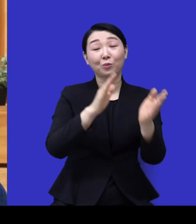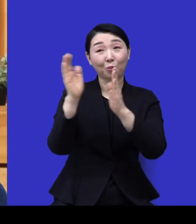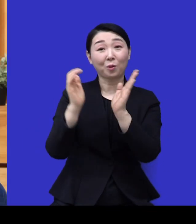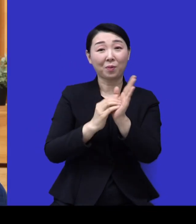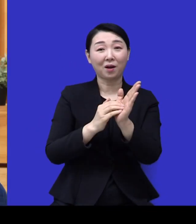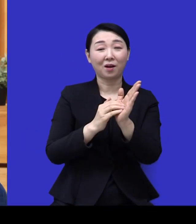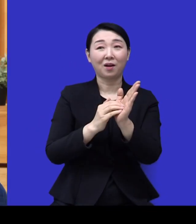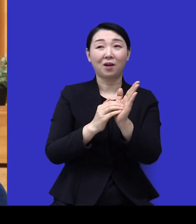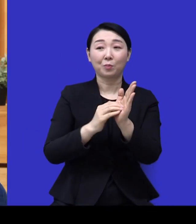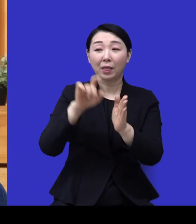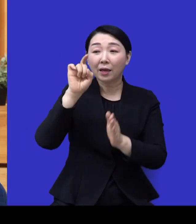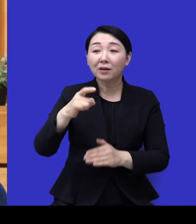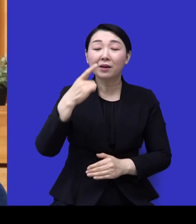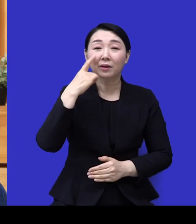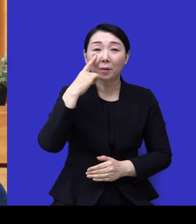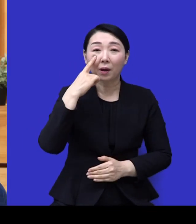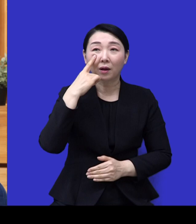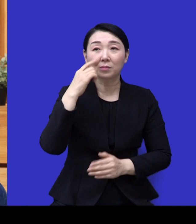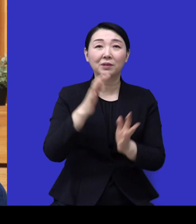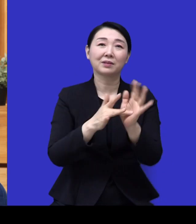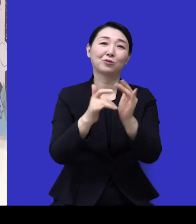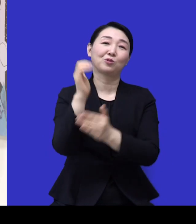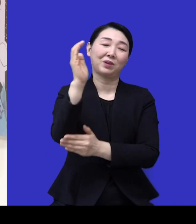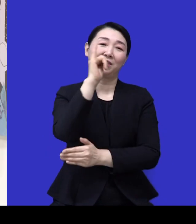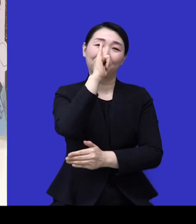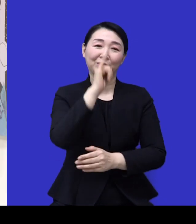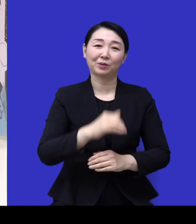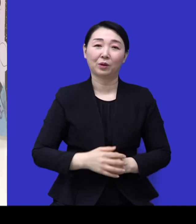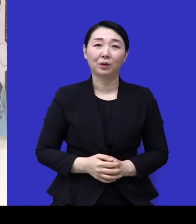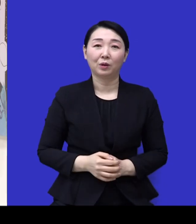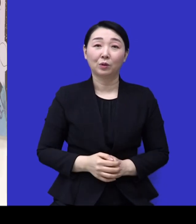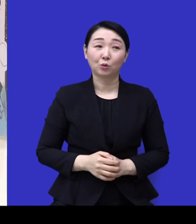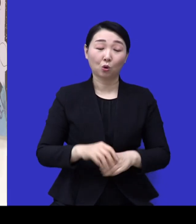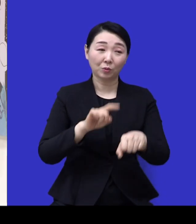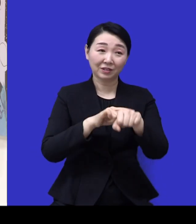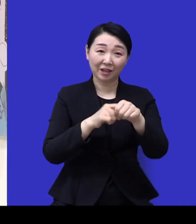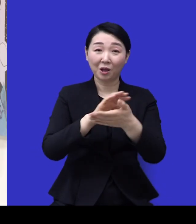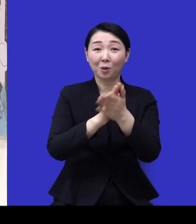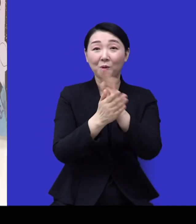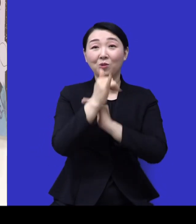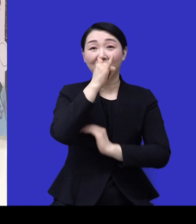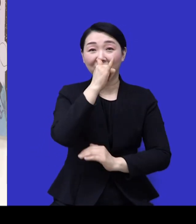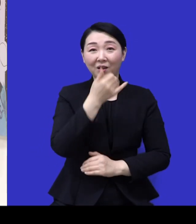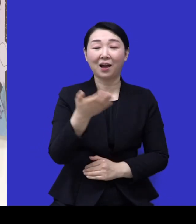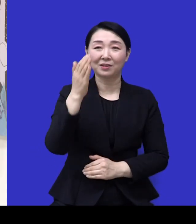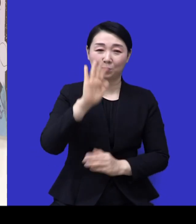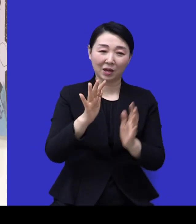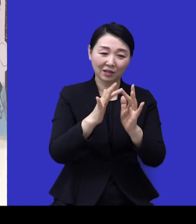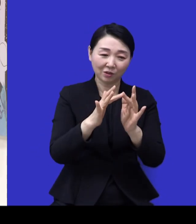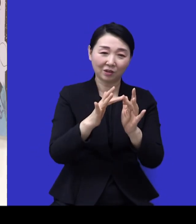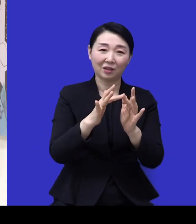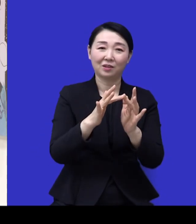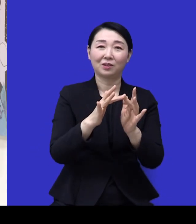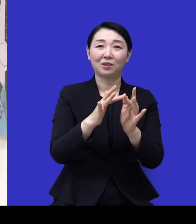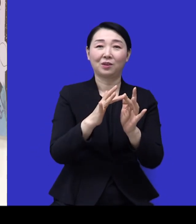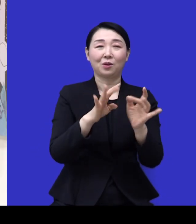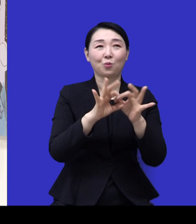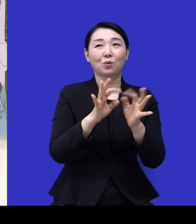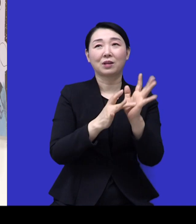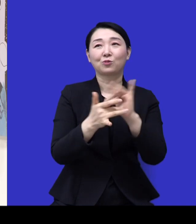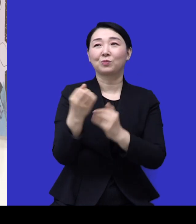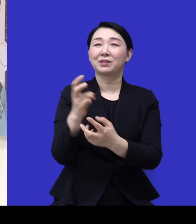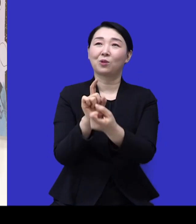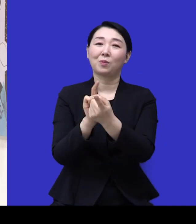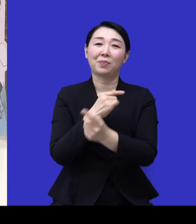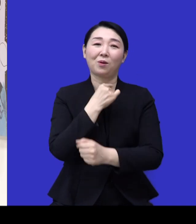그래요. 이렇게 클릭만 하면 그래요. 예수님의 얘기. 그래서 조금 시대는 변했지만 하여튼 온라인에서 예수님을 자주 만나고